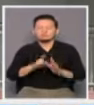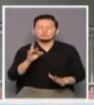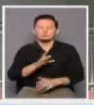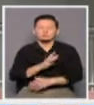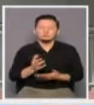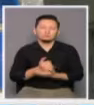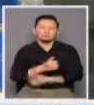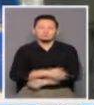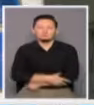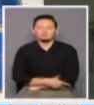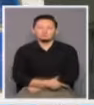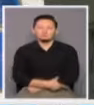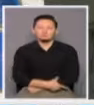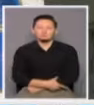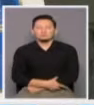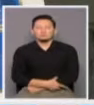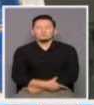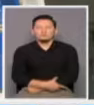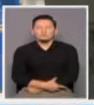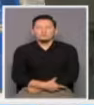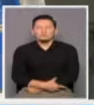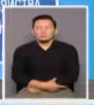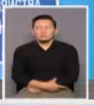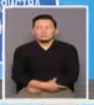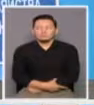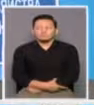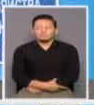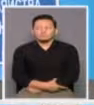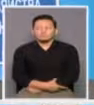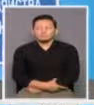мүмкіндік берді. Динара Жоламанқызы, Айбек Халымов, жаңалықтар қызметі.